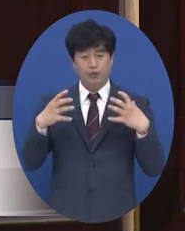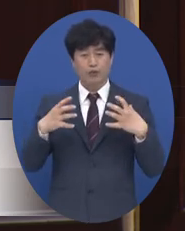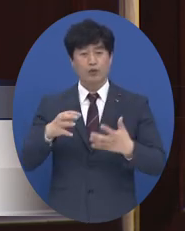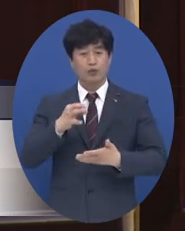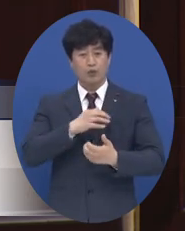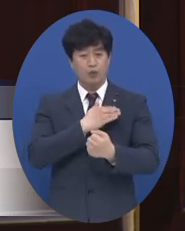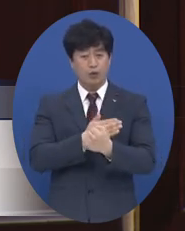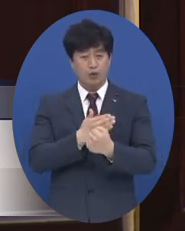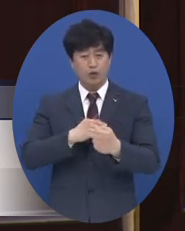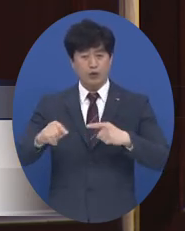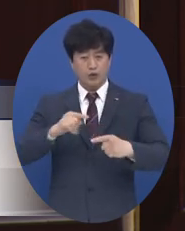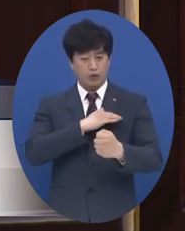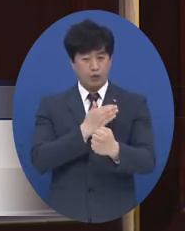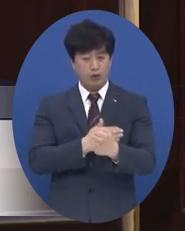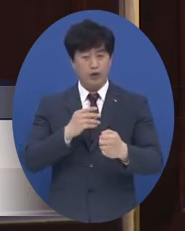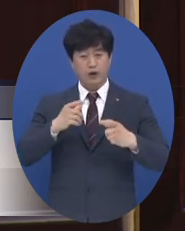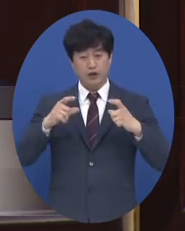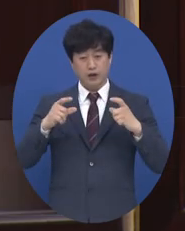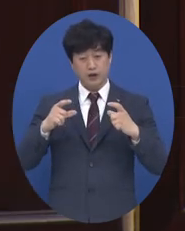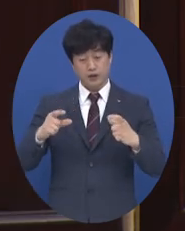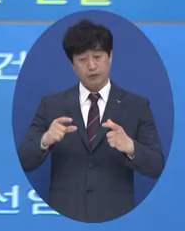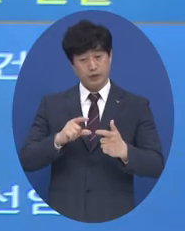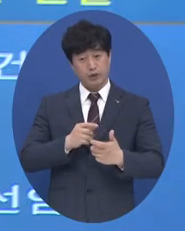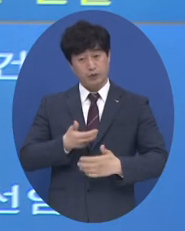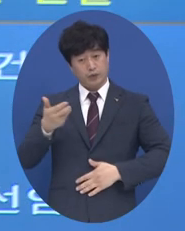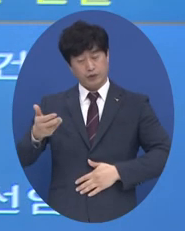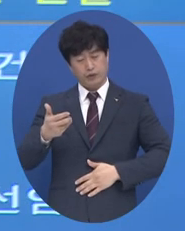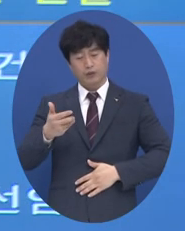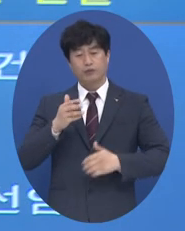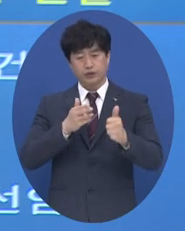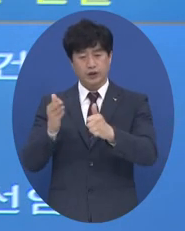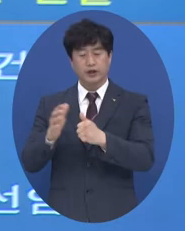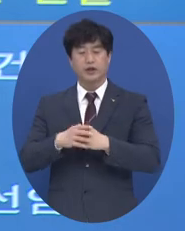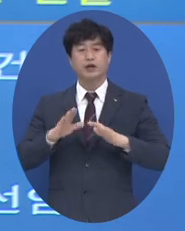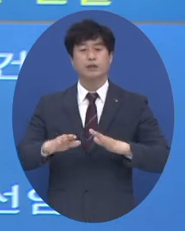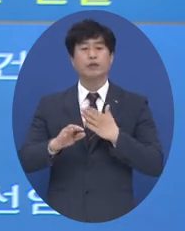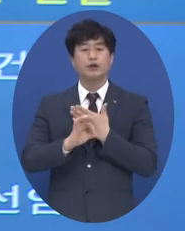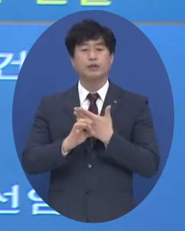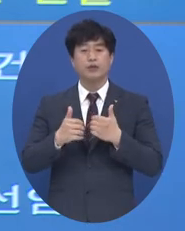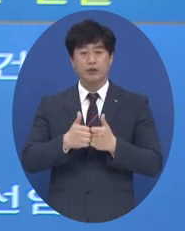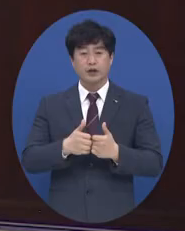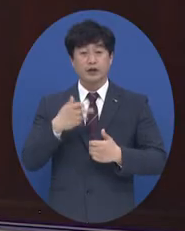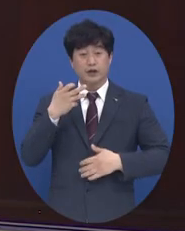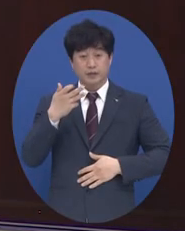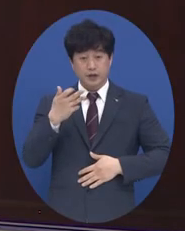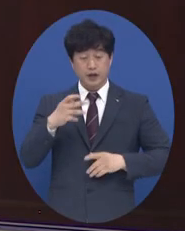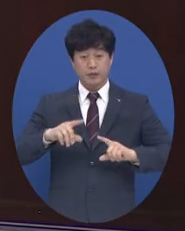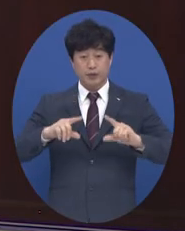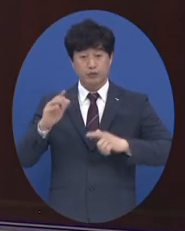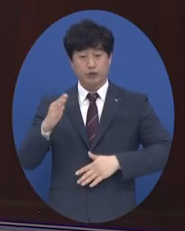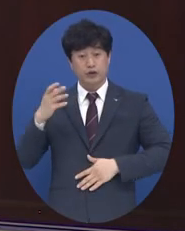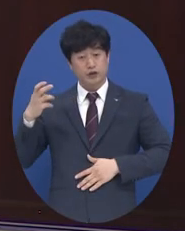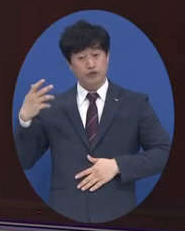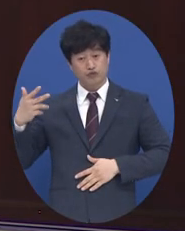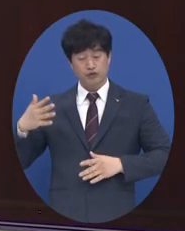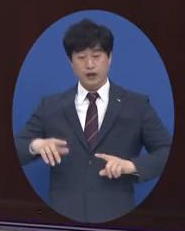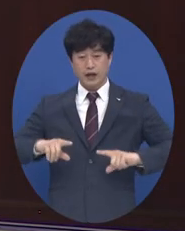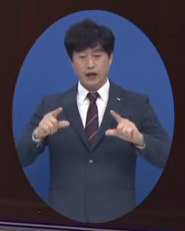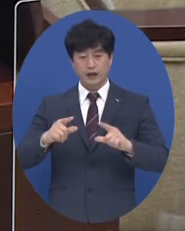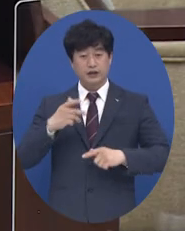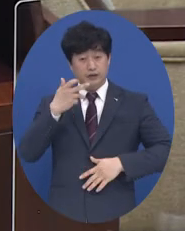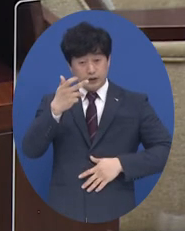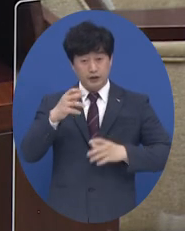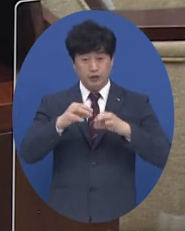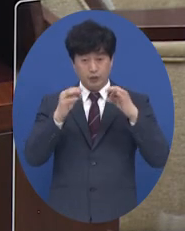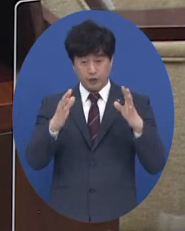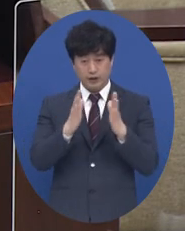권력과 혁명 권력의 외 주 방향을 요구합니다 이번 임시의 는 13일부터 오는 29일 까지 17일간